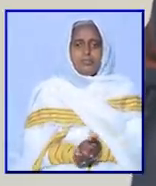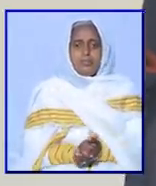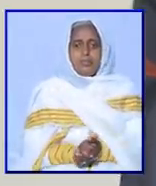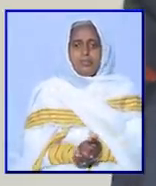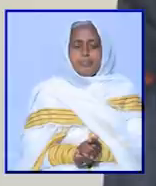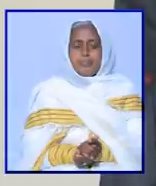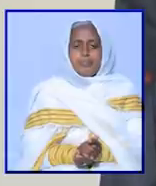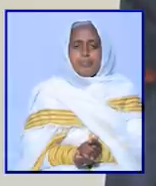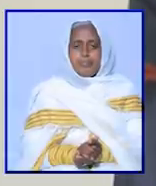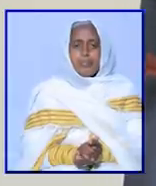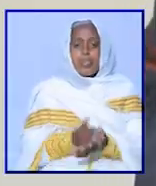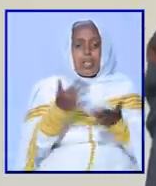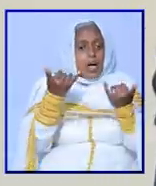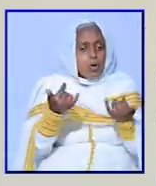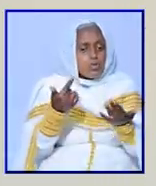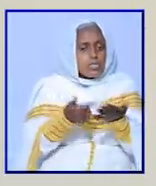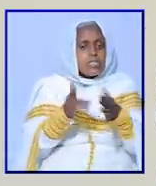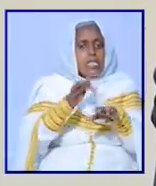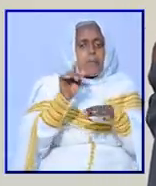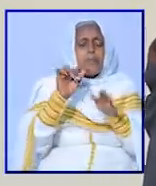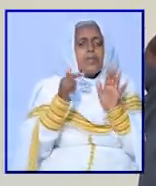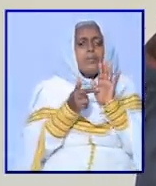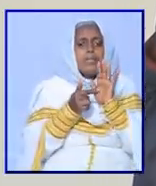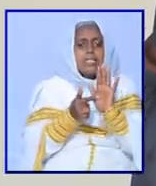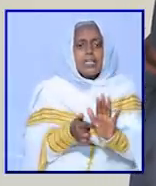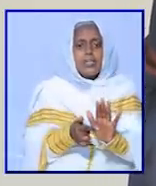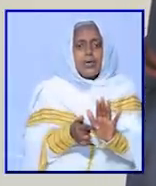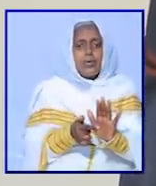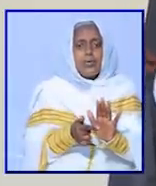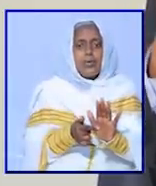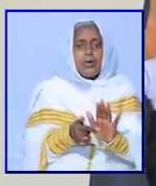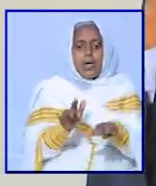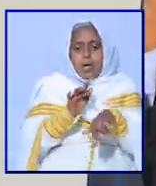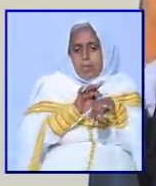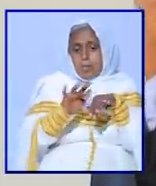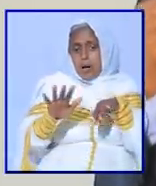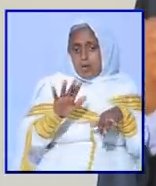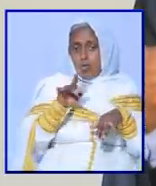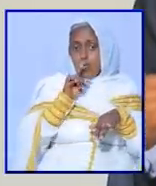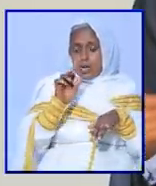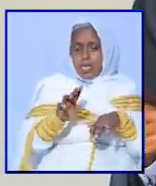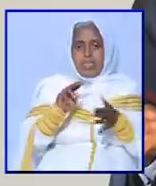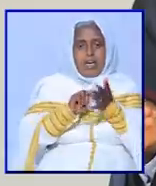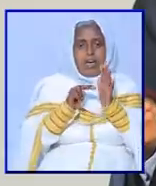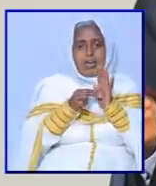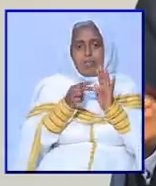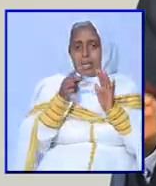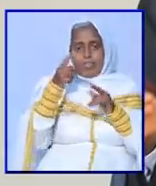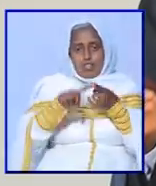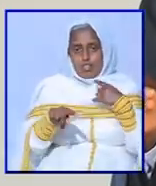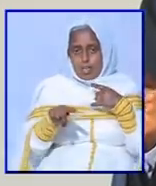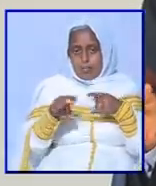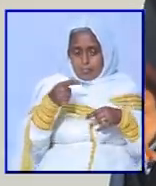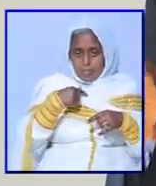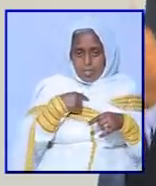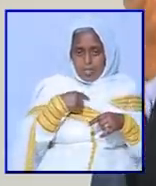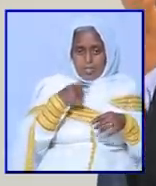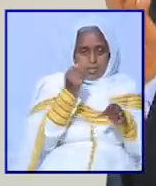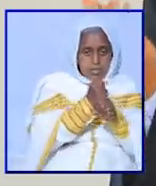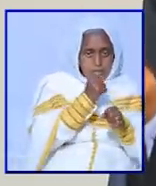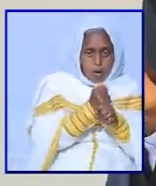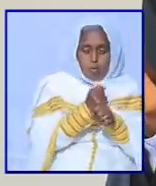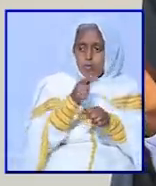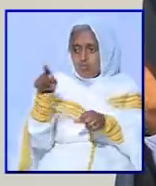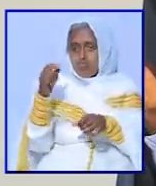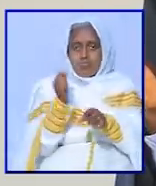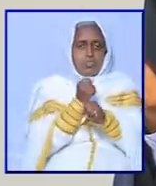ይላል። አሁን እዚህ ላይ ምን ነው የሚያሳየው? ባዶ ነኝ ለማለት እኔ ስራ